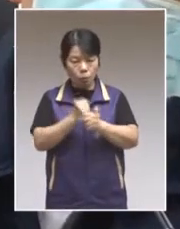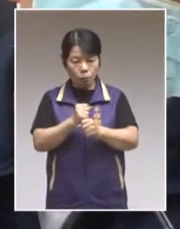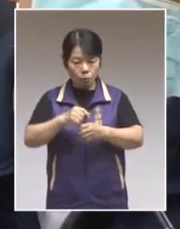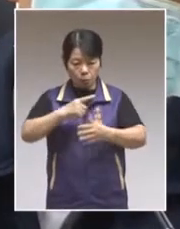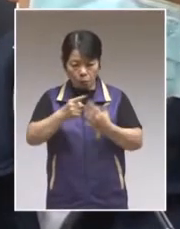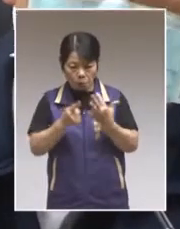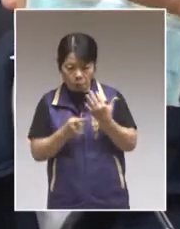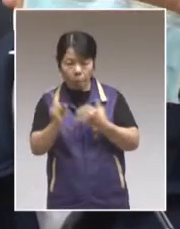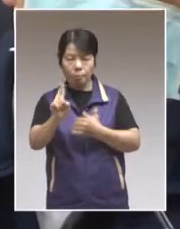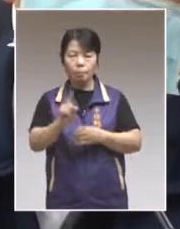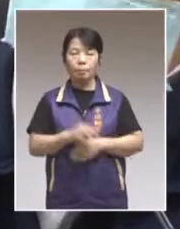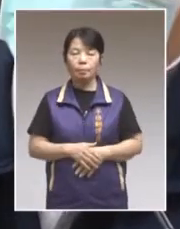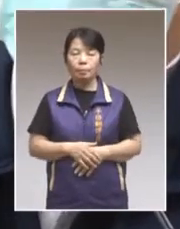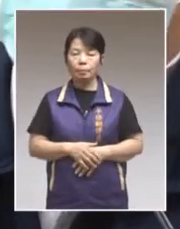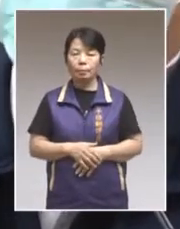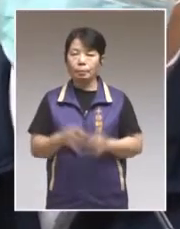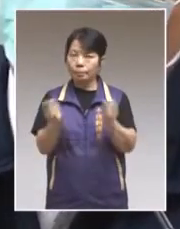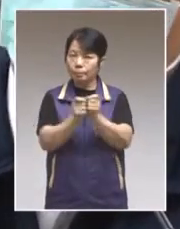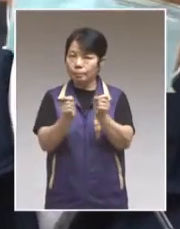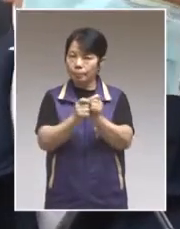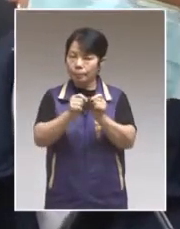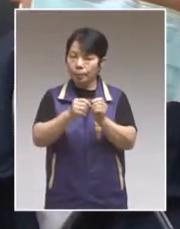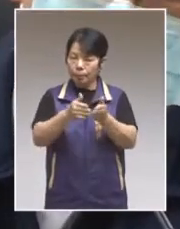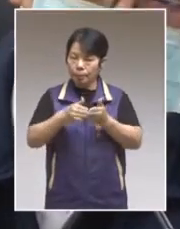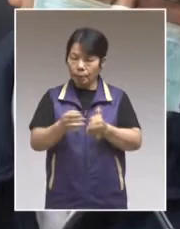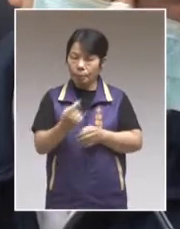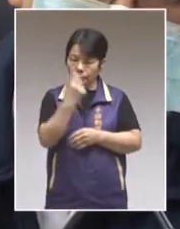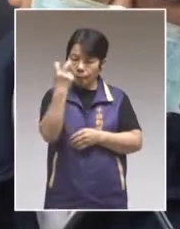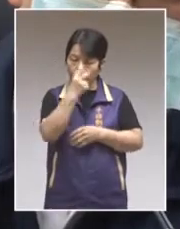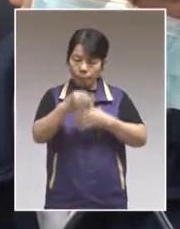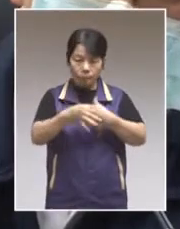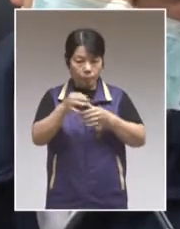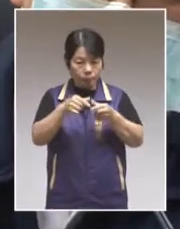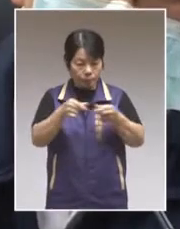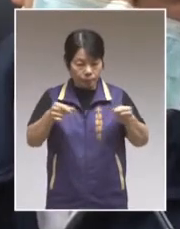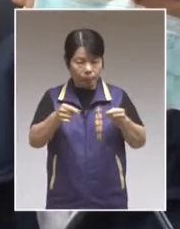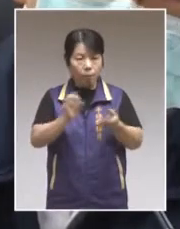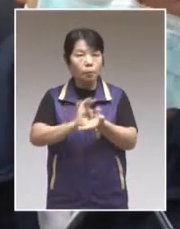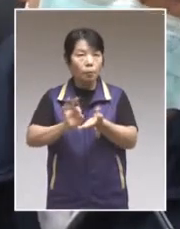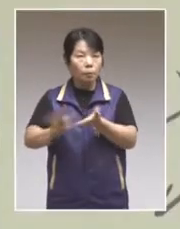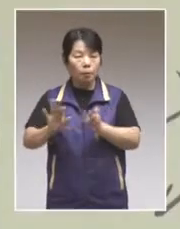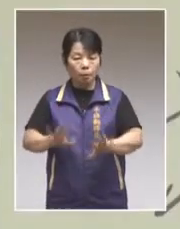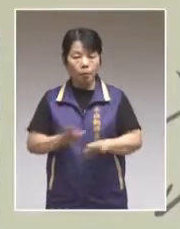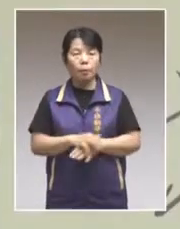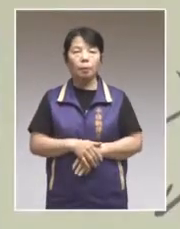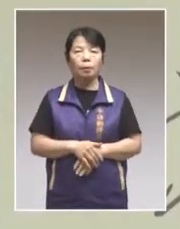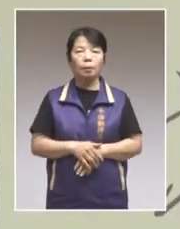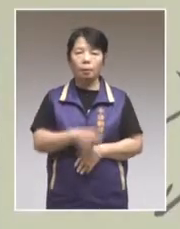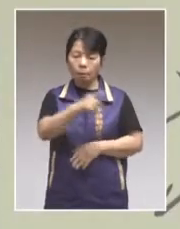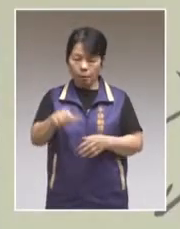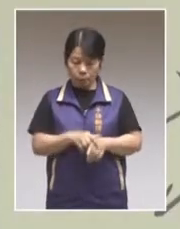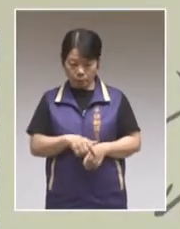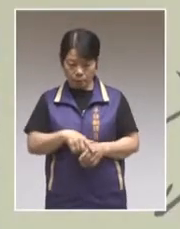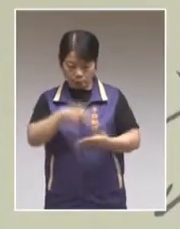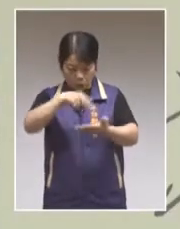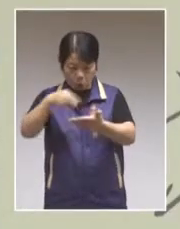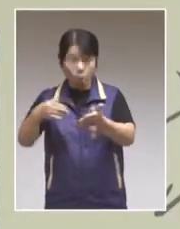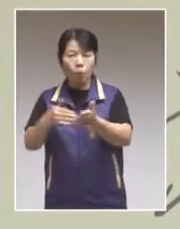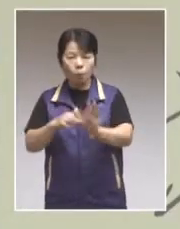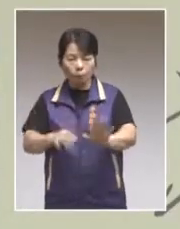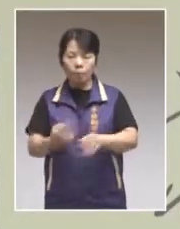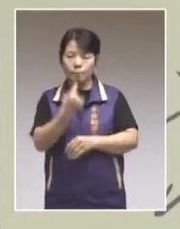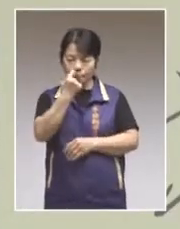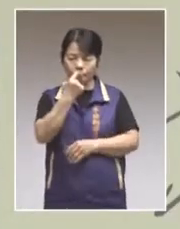们简易的一个家用快筛试剂的使用，然后可以让我们有很好的后续的一些处置的参